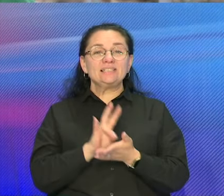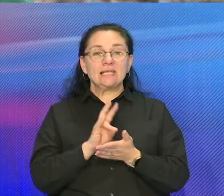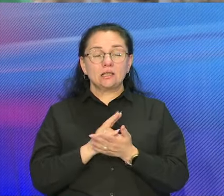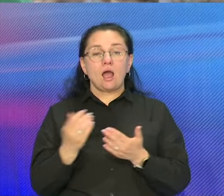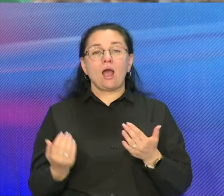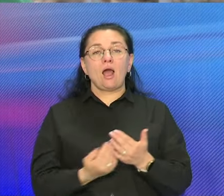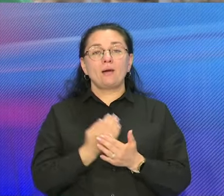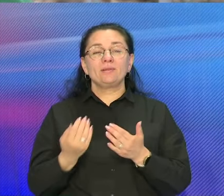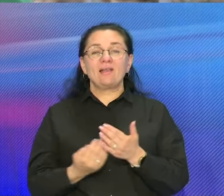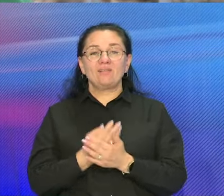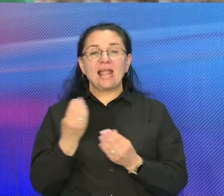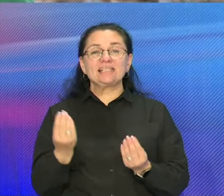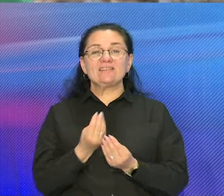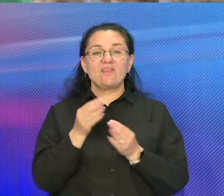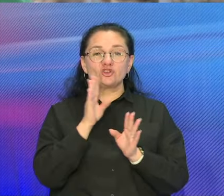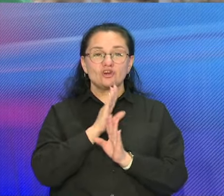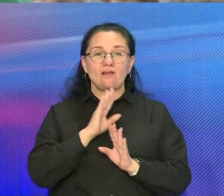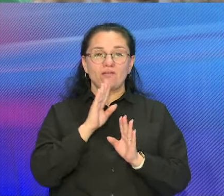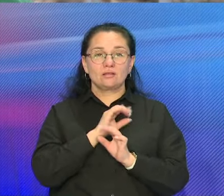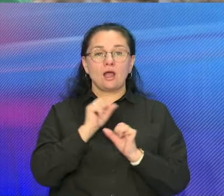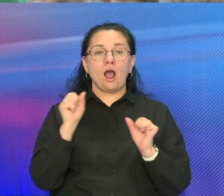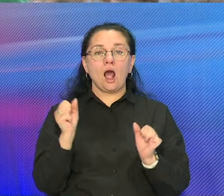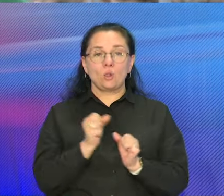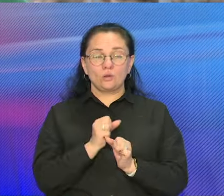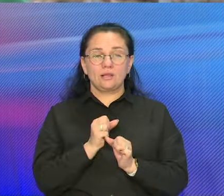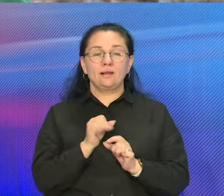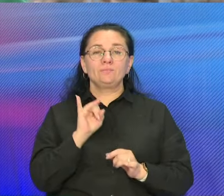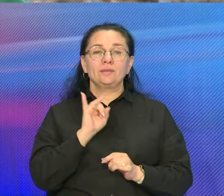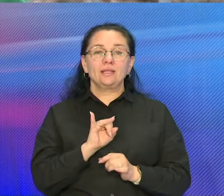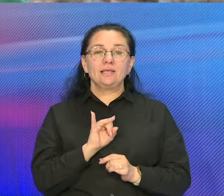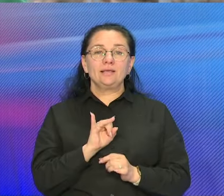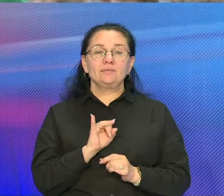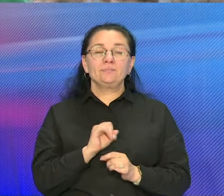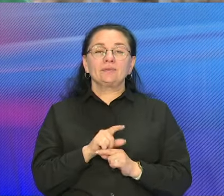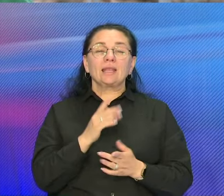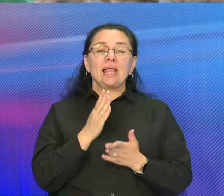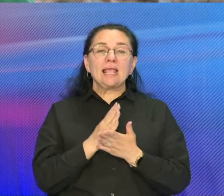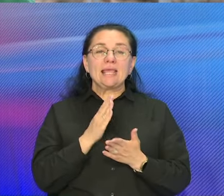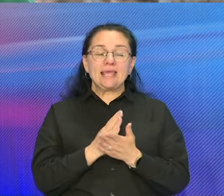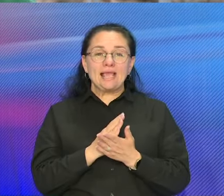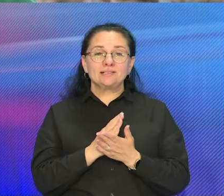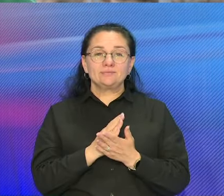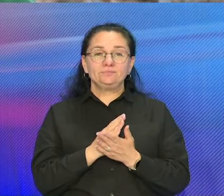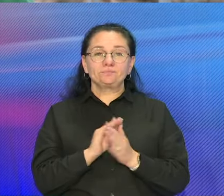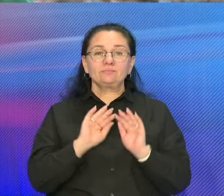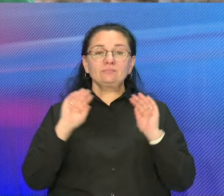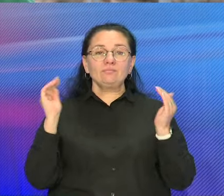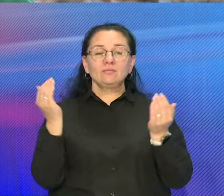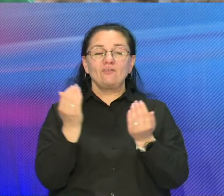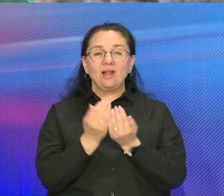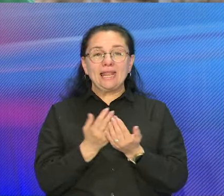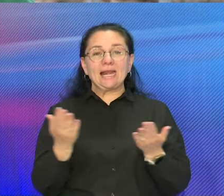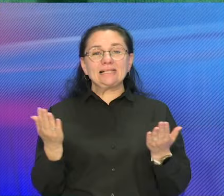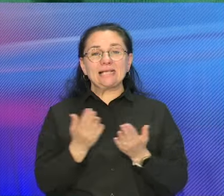свежая вода, холодная, прохладная Есть в вольерах какие-то